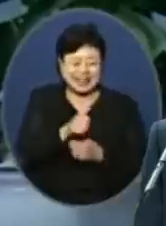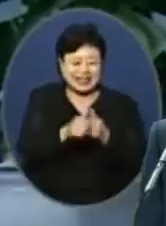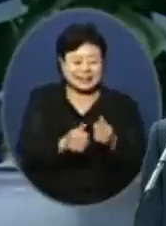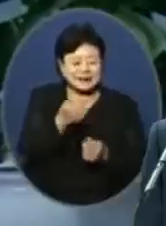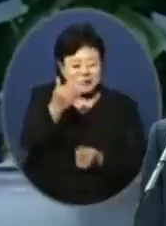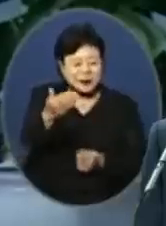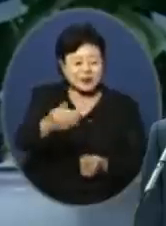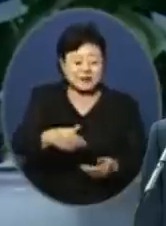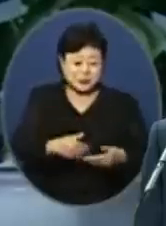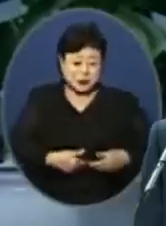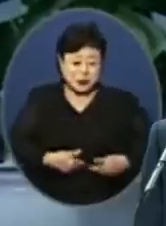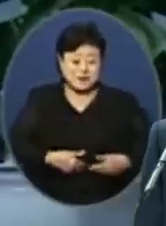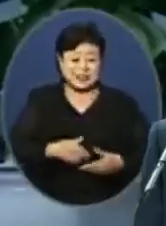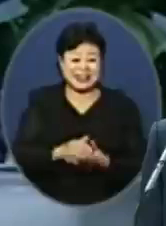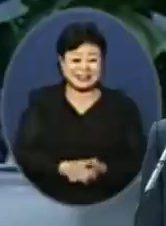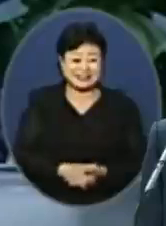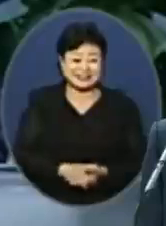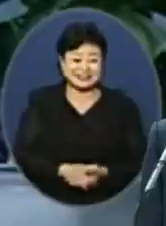하나님은 여러분이 필요합니다.